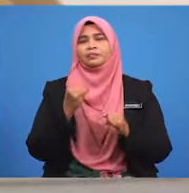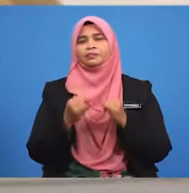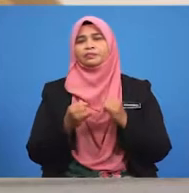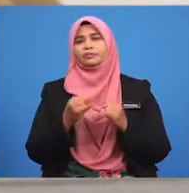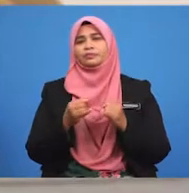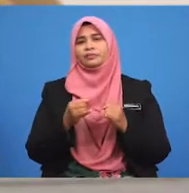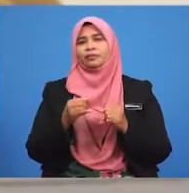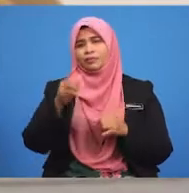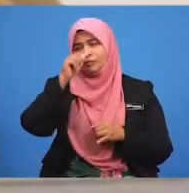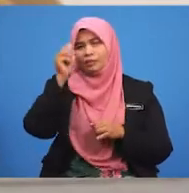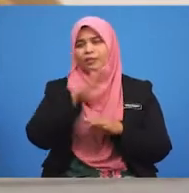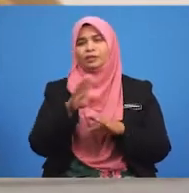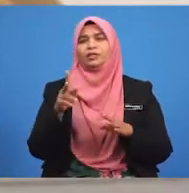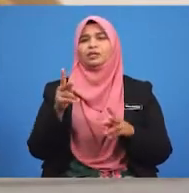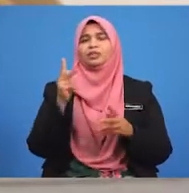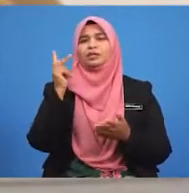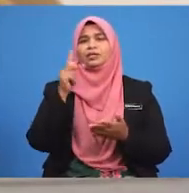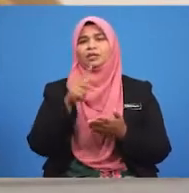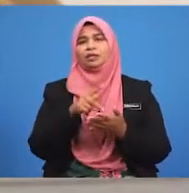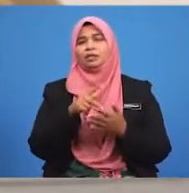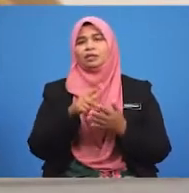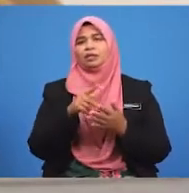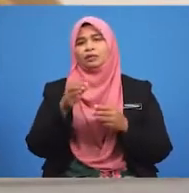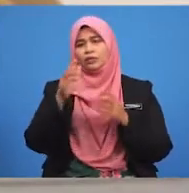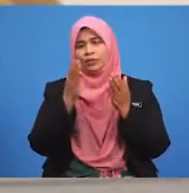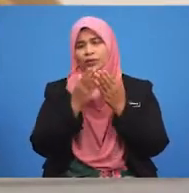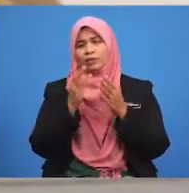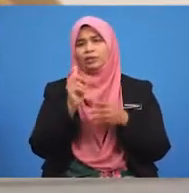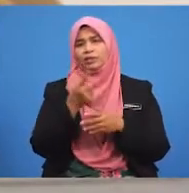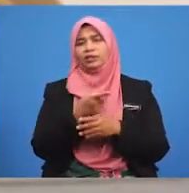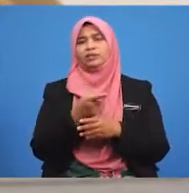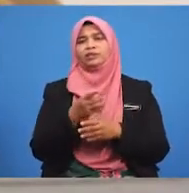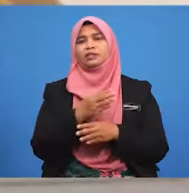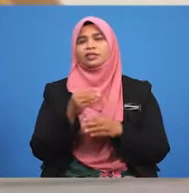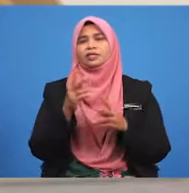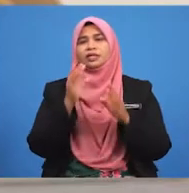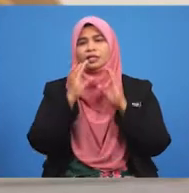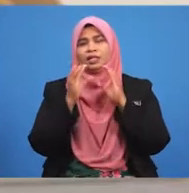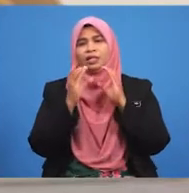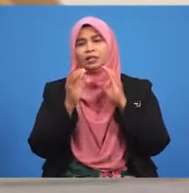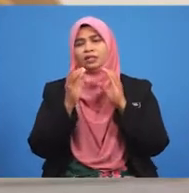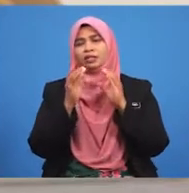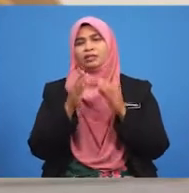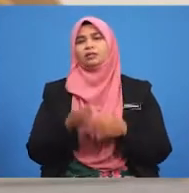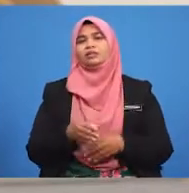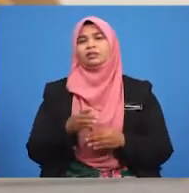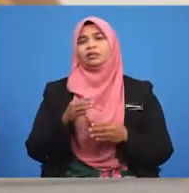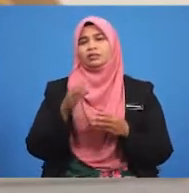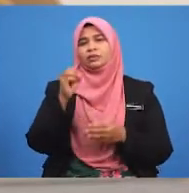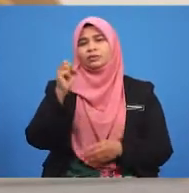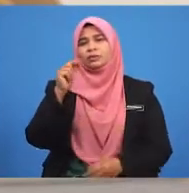doa kita, mengatakan kepada mereka yang mengamalkan sunnah sebagai ketinggalan zaman dan kembali ke zaman